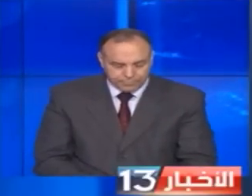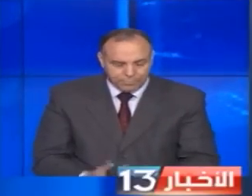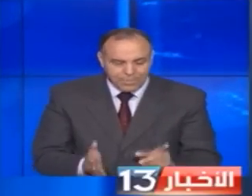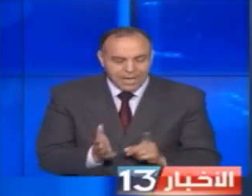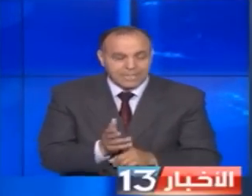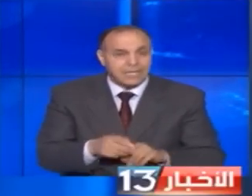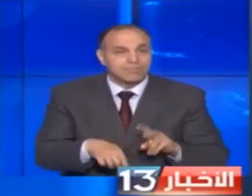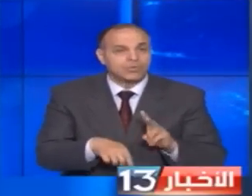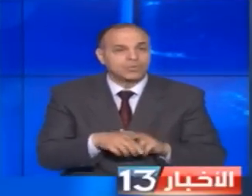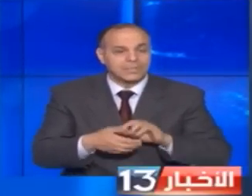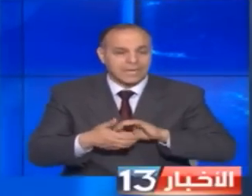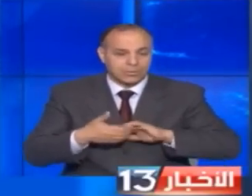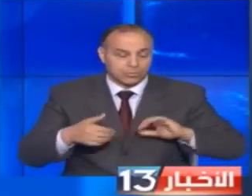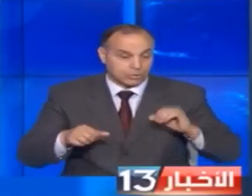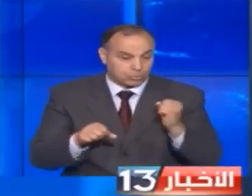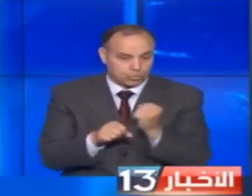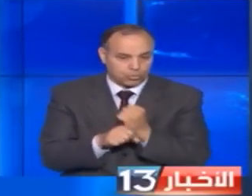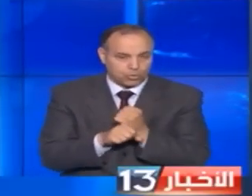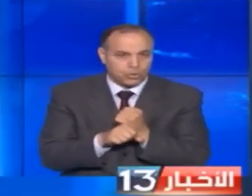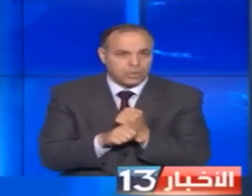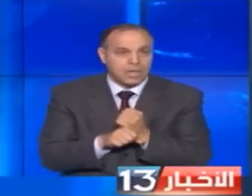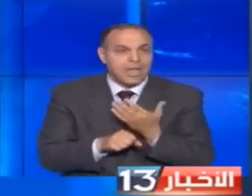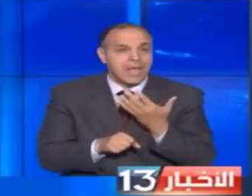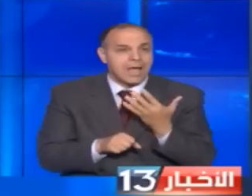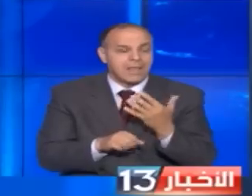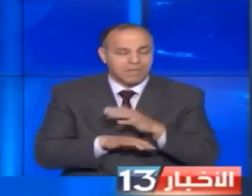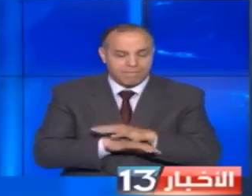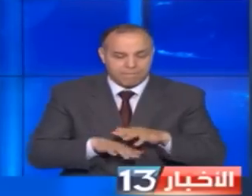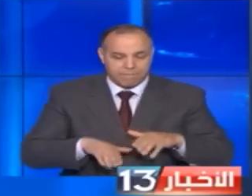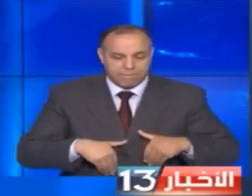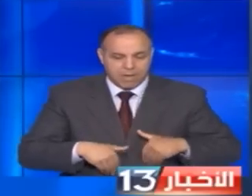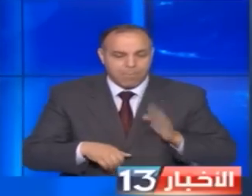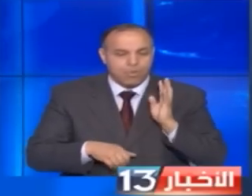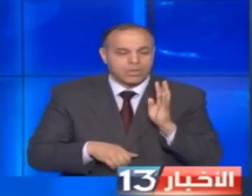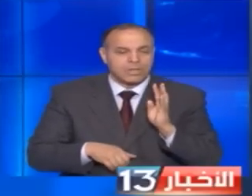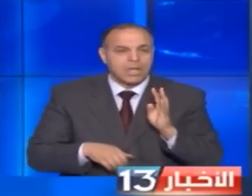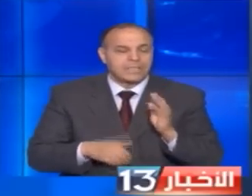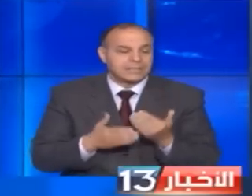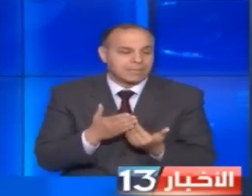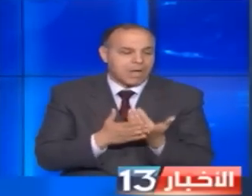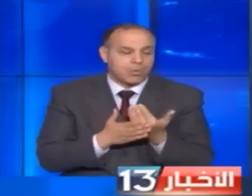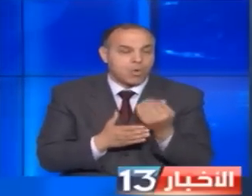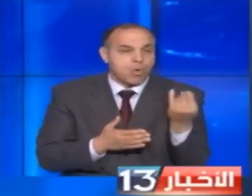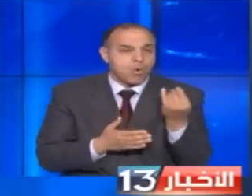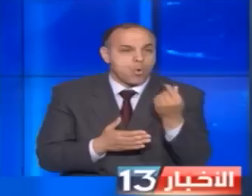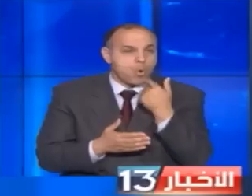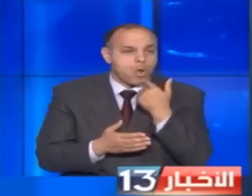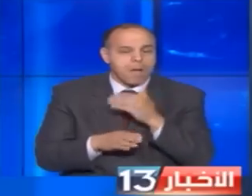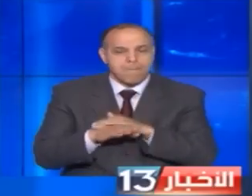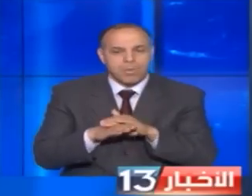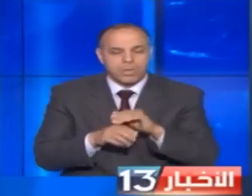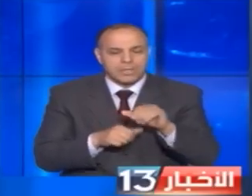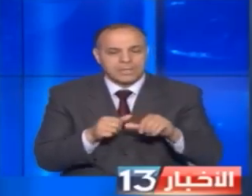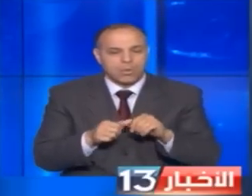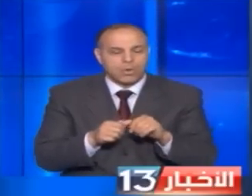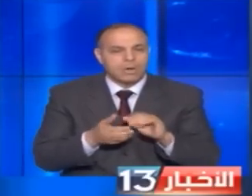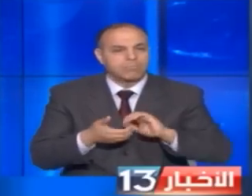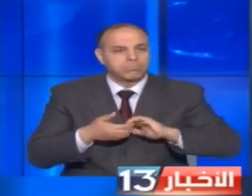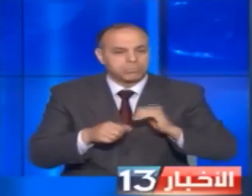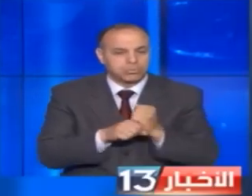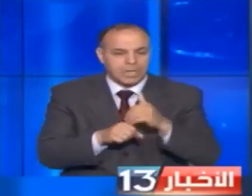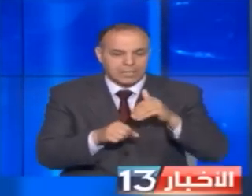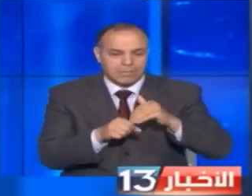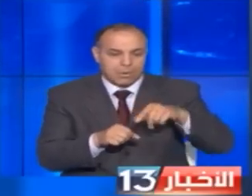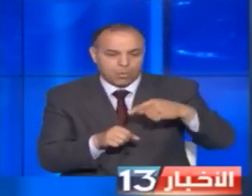الامين العام للاتحاد العام التونسي للشغل خلال اختتامه للمنتدى الذي عقد صباح اليوم وتناول دور المنظمه في الانتخابات